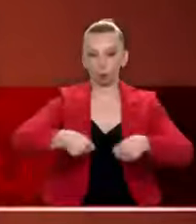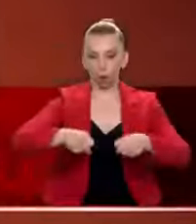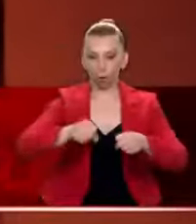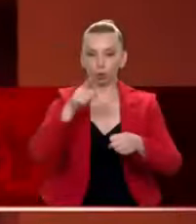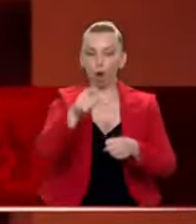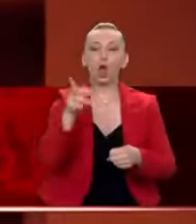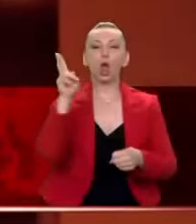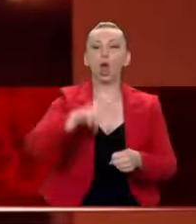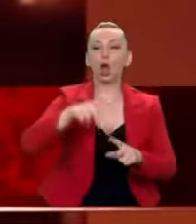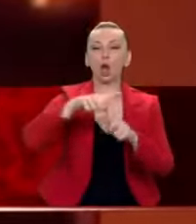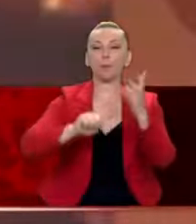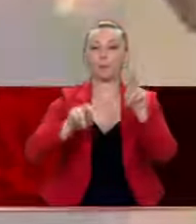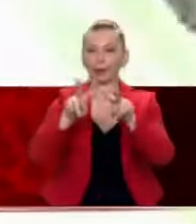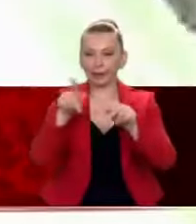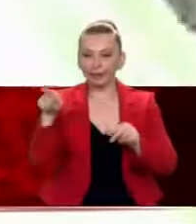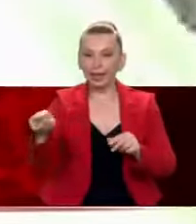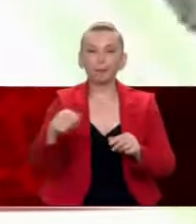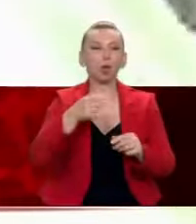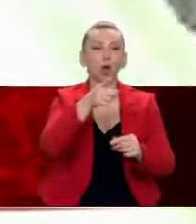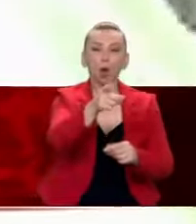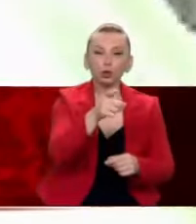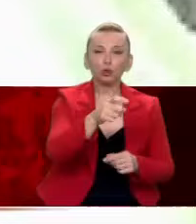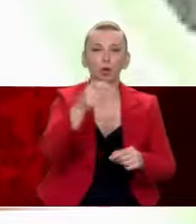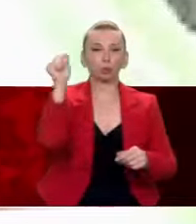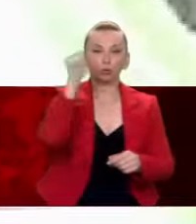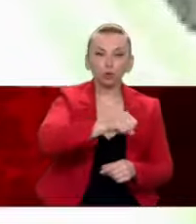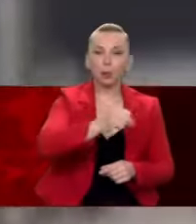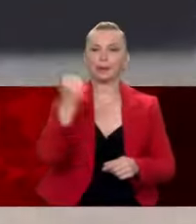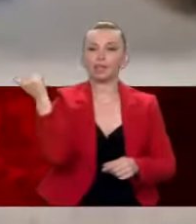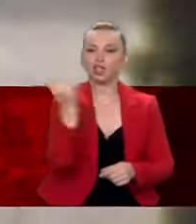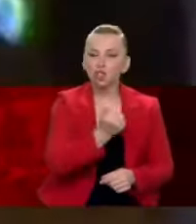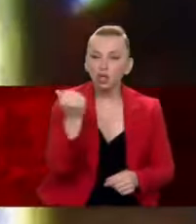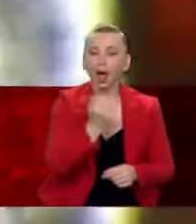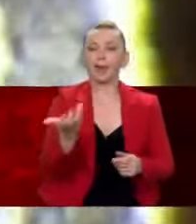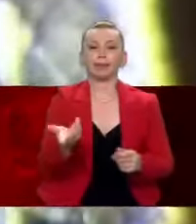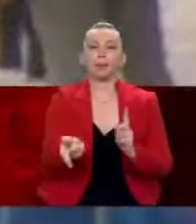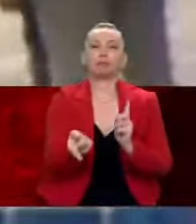Motosikletle ölüm timleri, ard arda yaşanan suikastler ve sınırları aşan cinayetler.